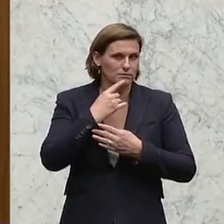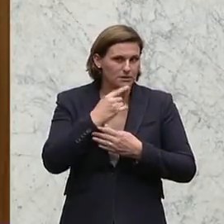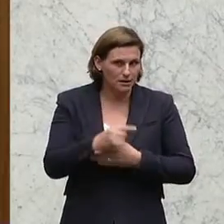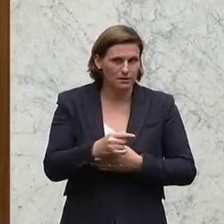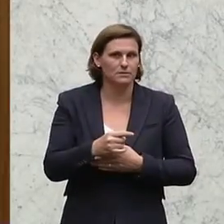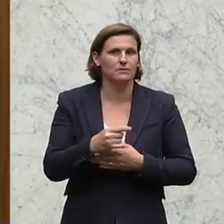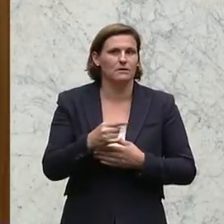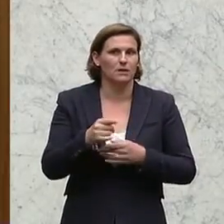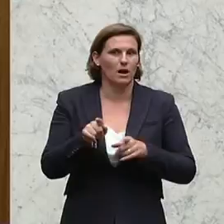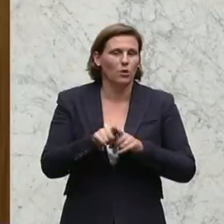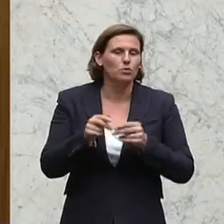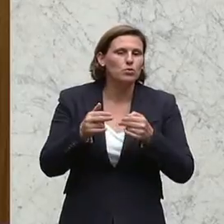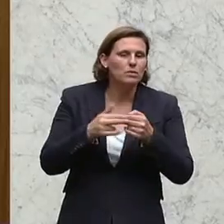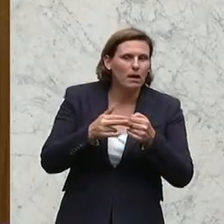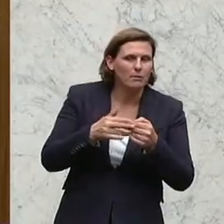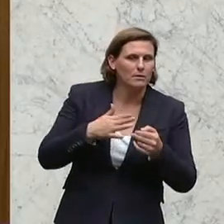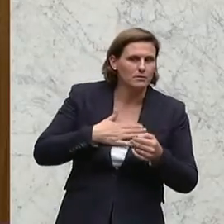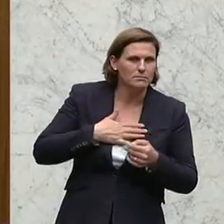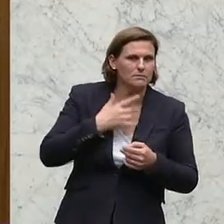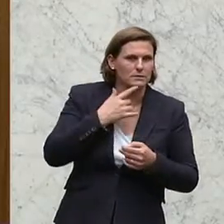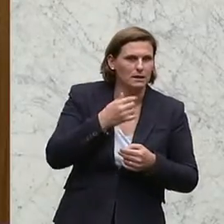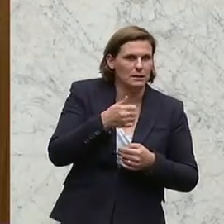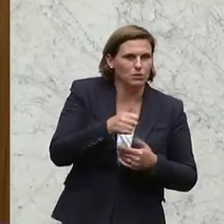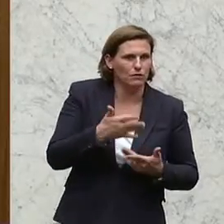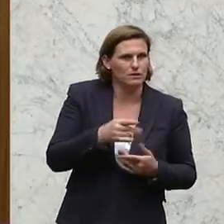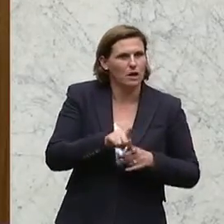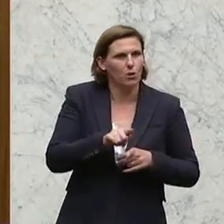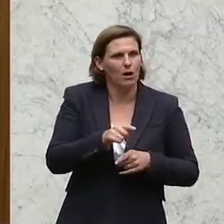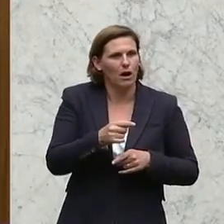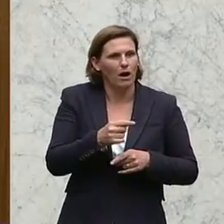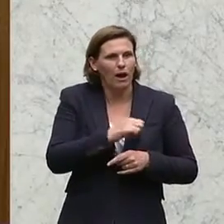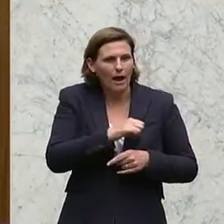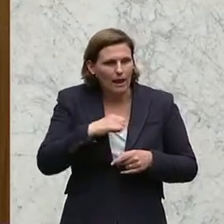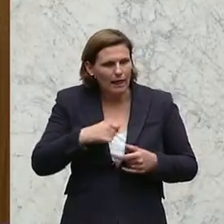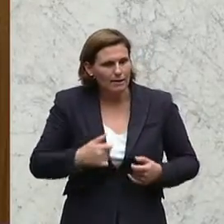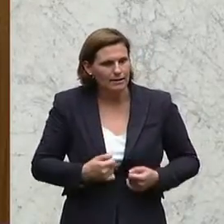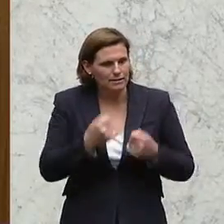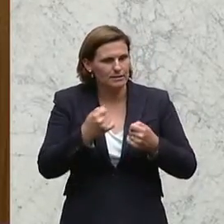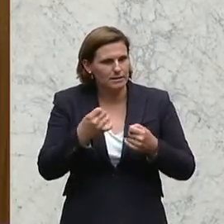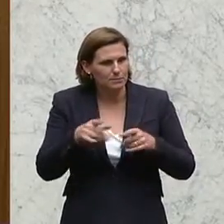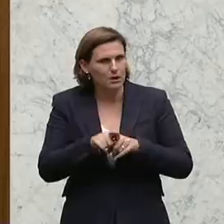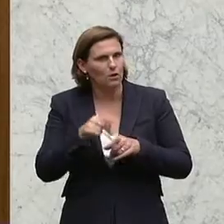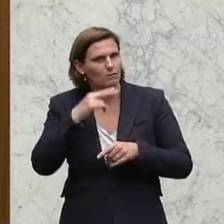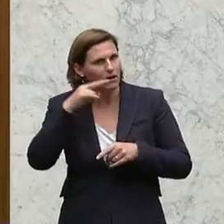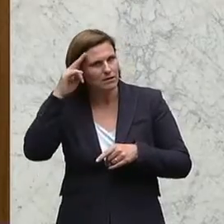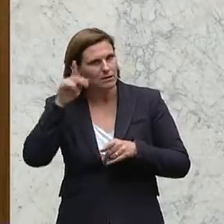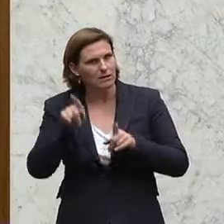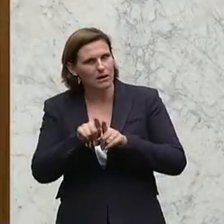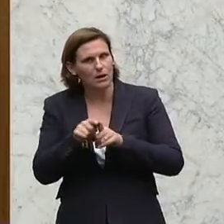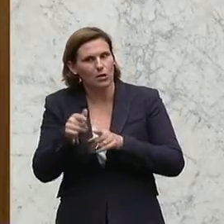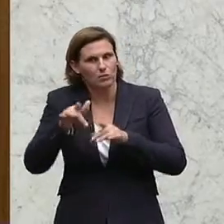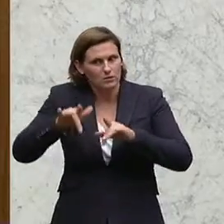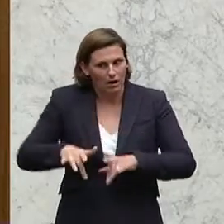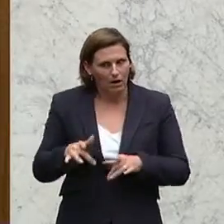nur nebenbei erwähnt, also auch Alleinerzieherinnen, da gibt es einen Vater und der Vater kann sich auch entsprechend einbringen,